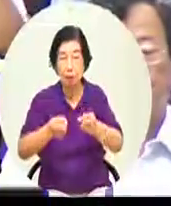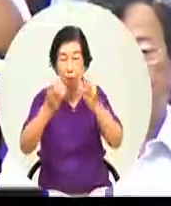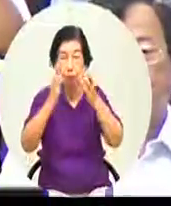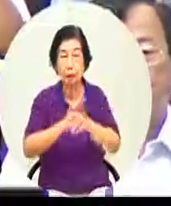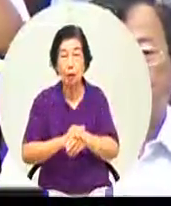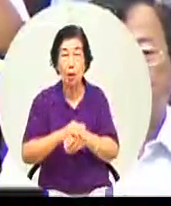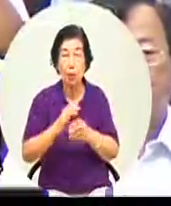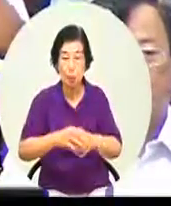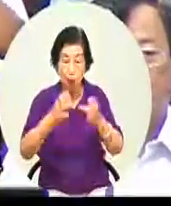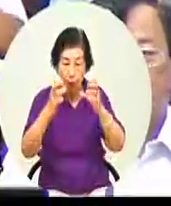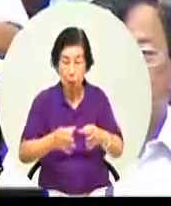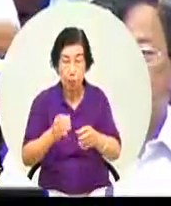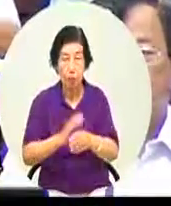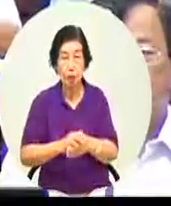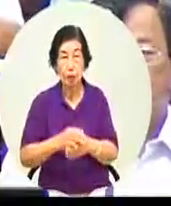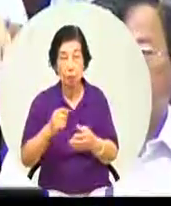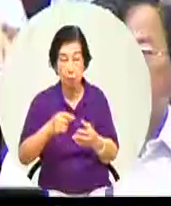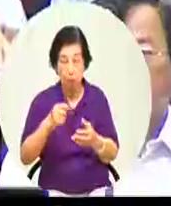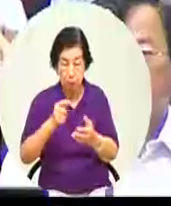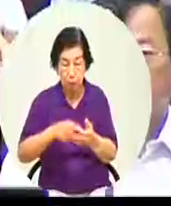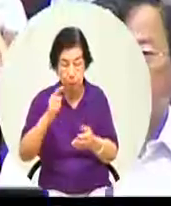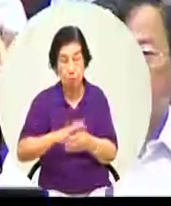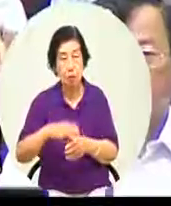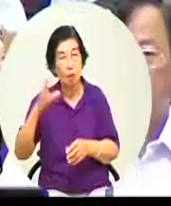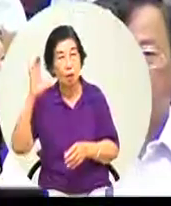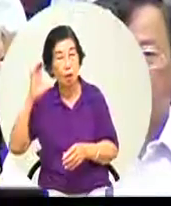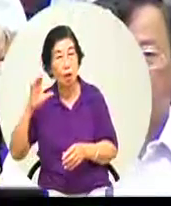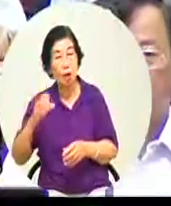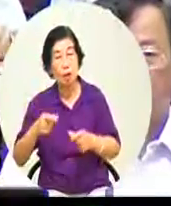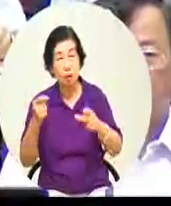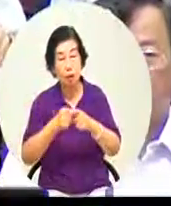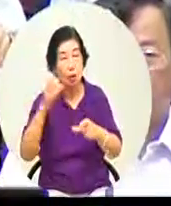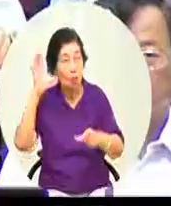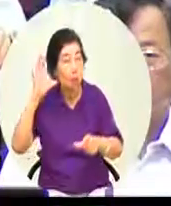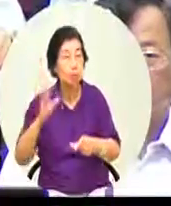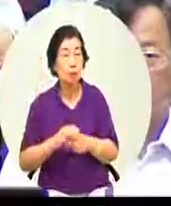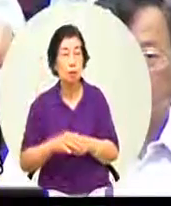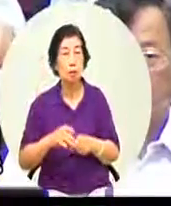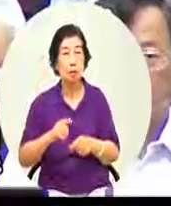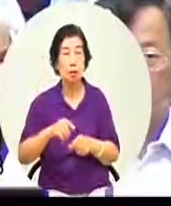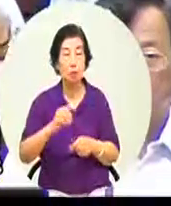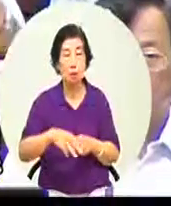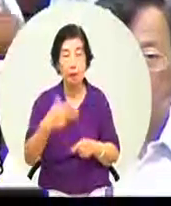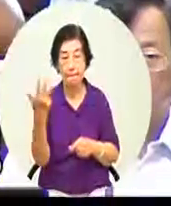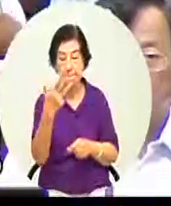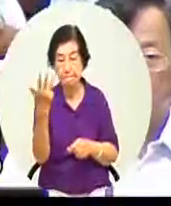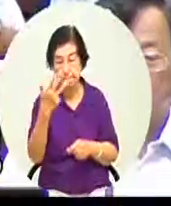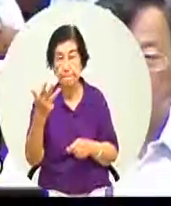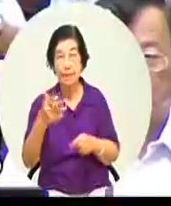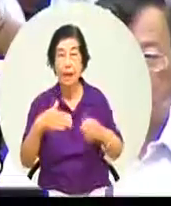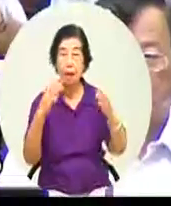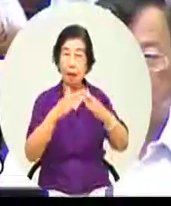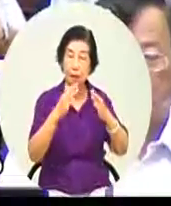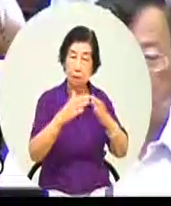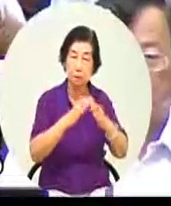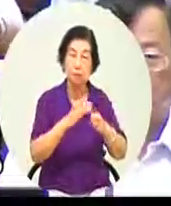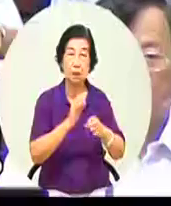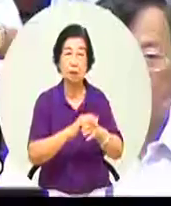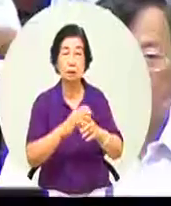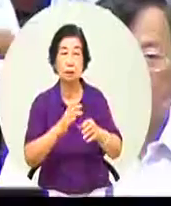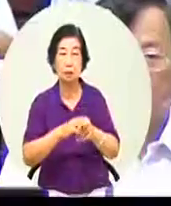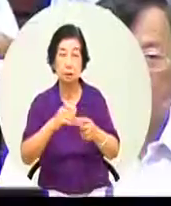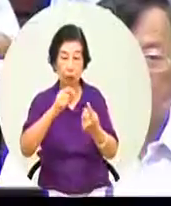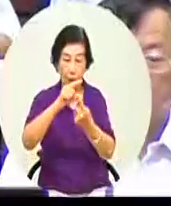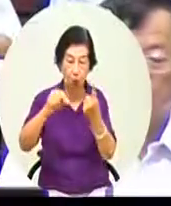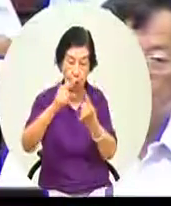有200多位的业者来参加，那其中呢哈也有8家业者表达他们有意愿要来协助。所以这个